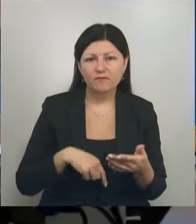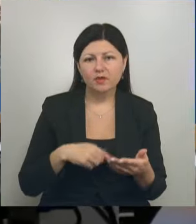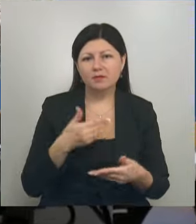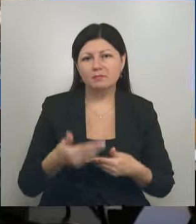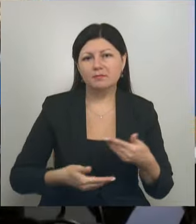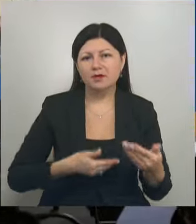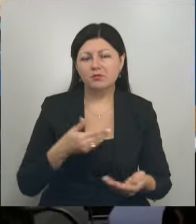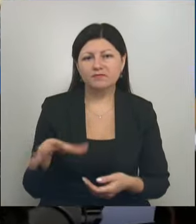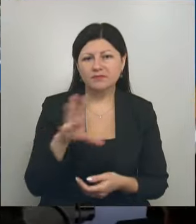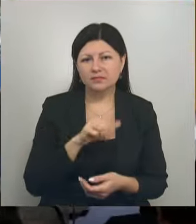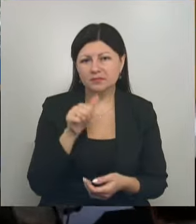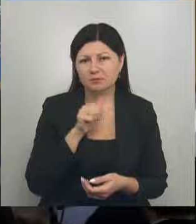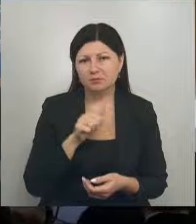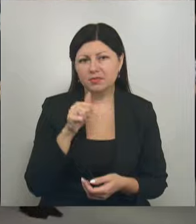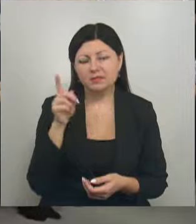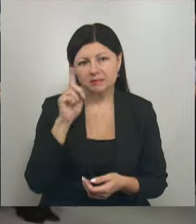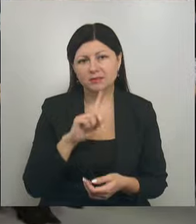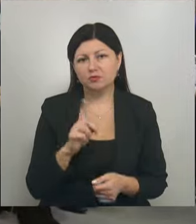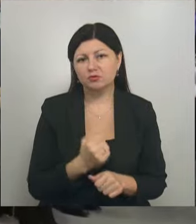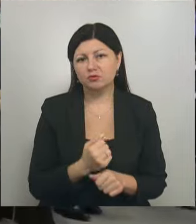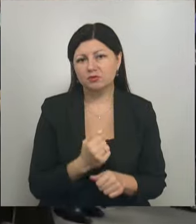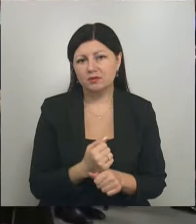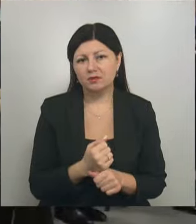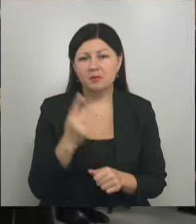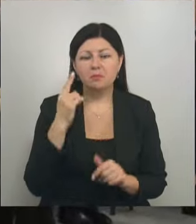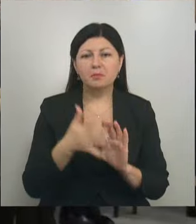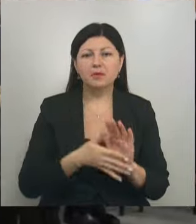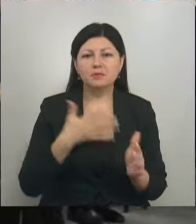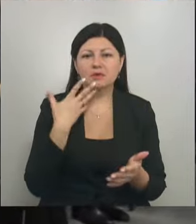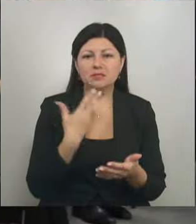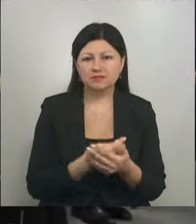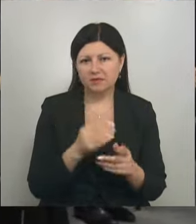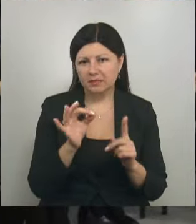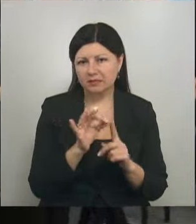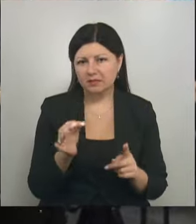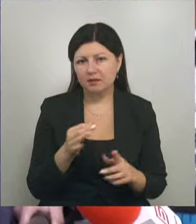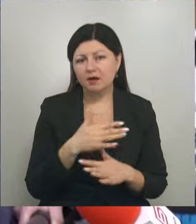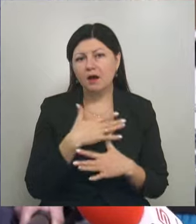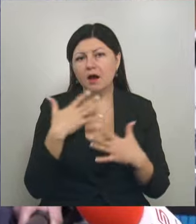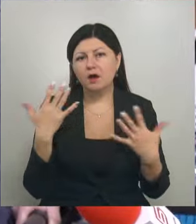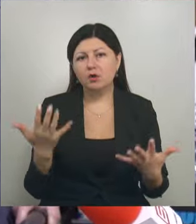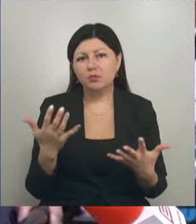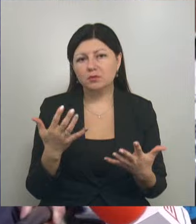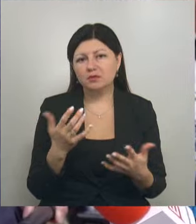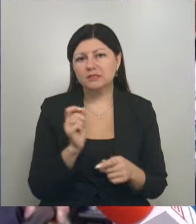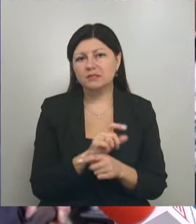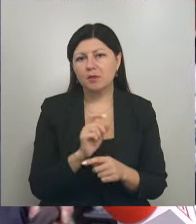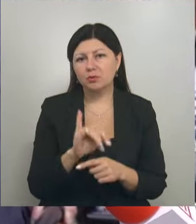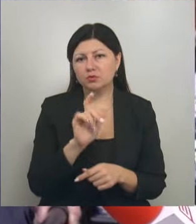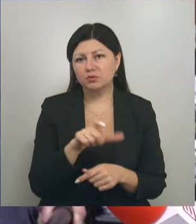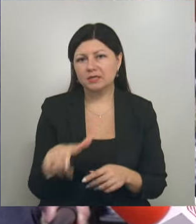проходят все испытания, зная, что делают, понимая свои цели. огромный запрос у